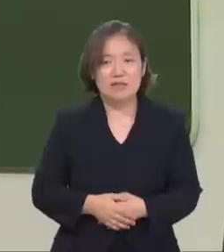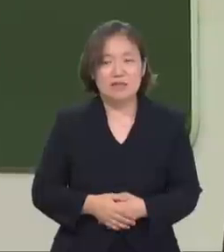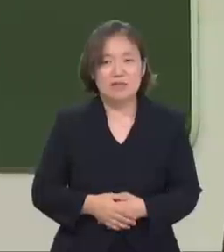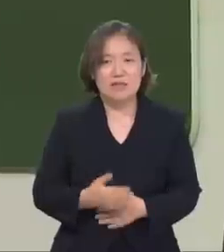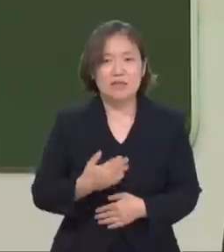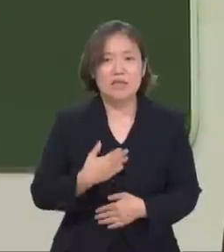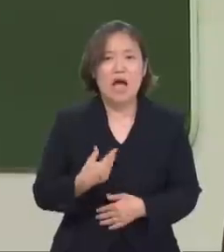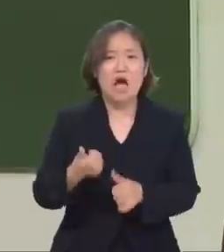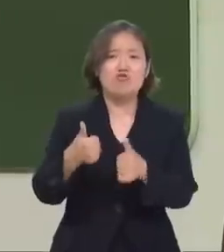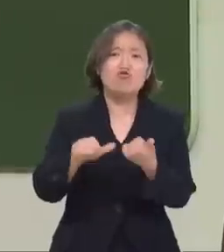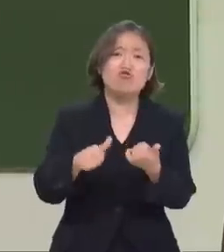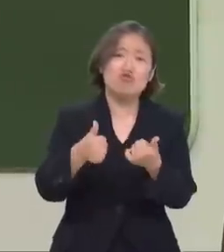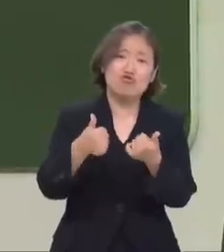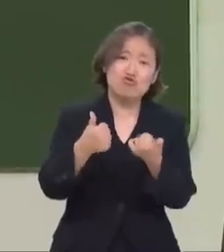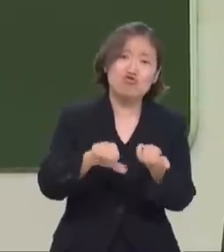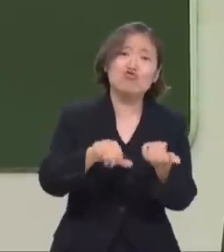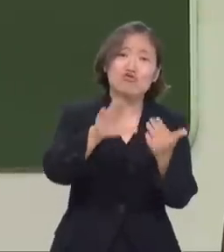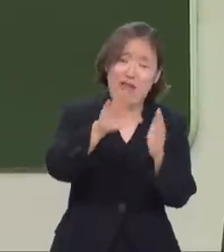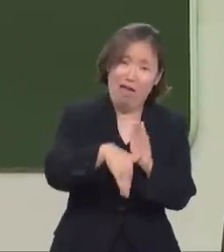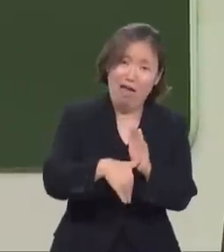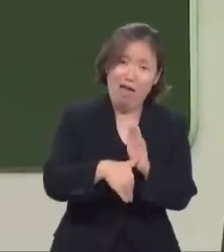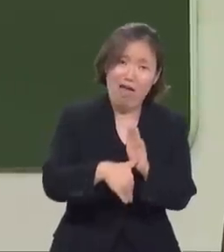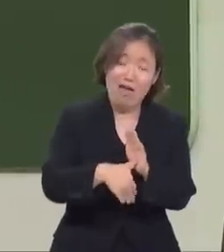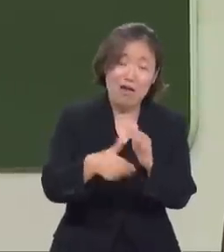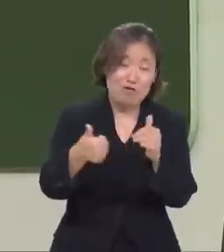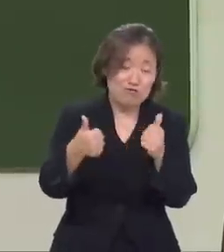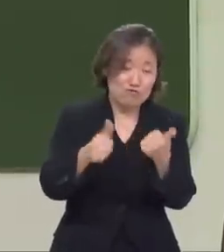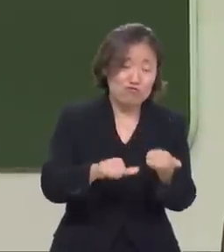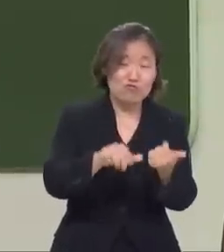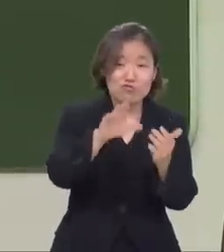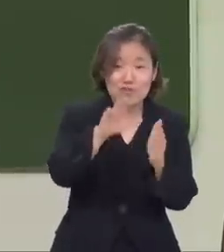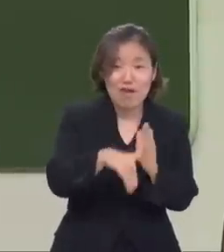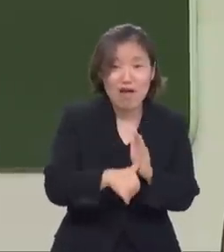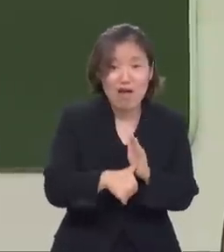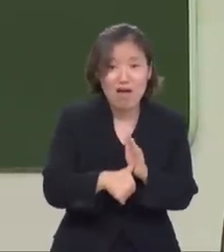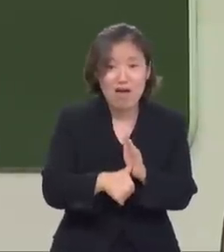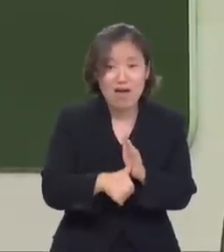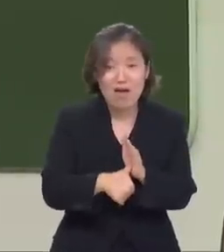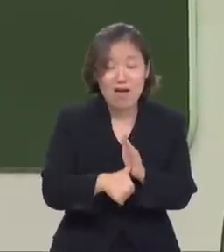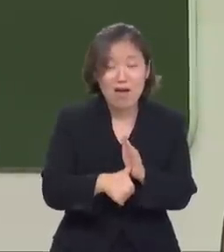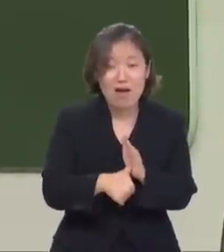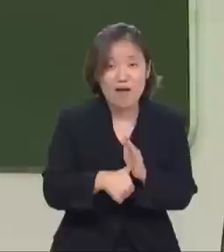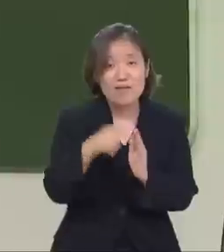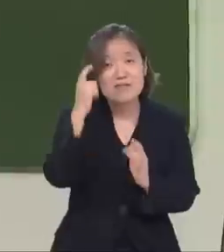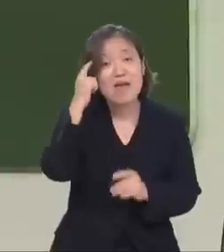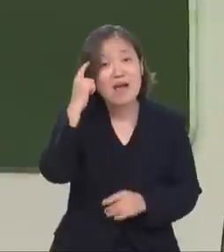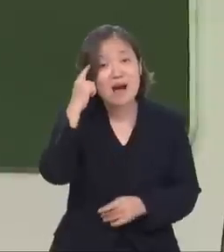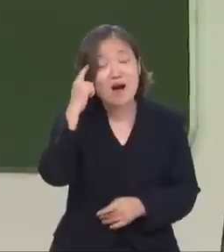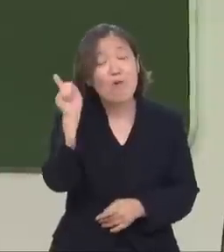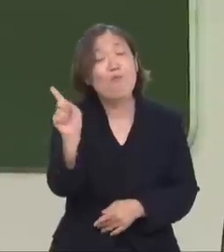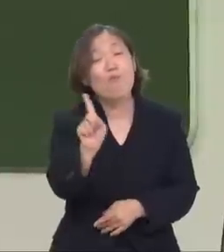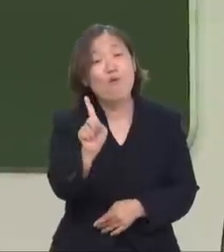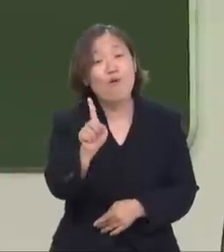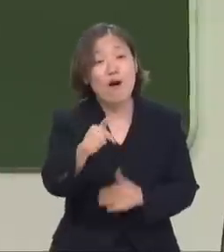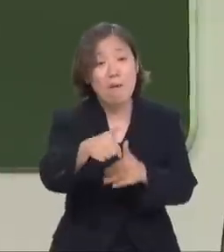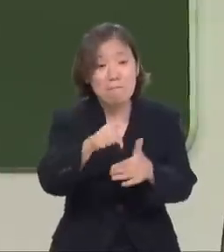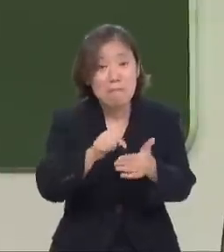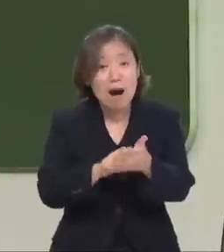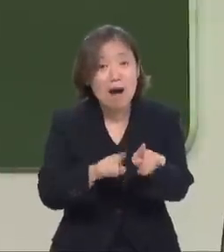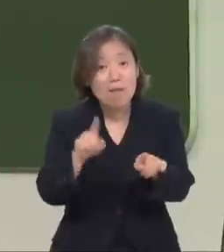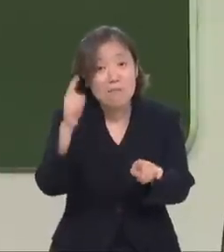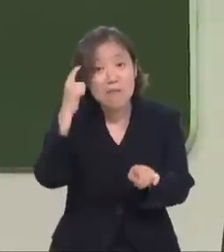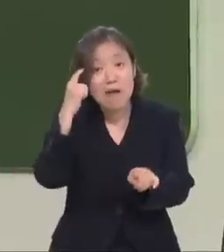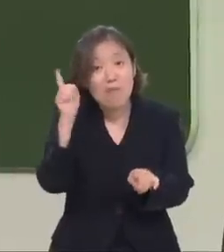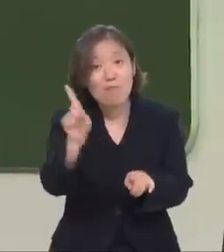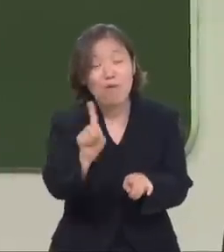숨이 끊기는 코앞에 숨이 끊기는 그 순간에 여러분들은 어떤 생각 어떤